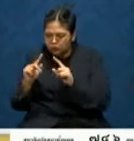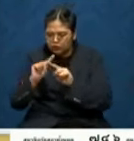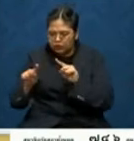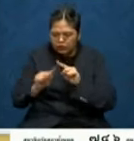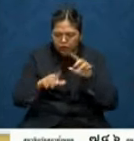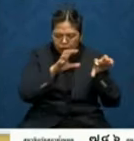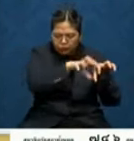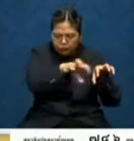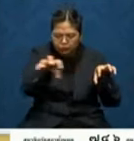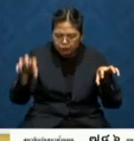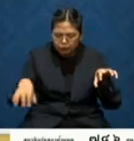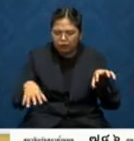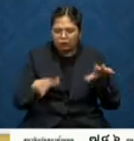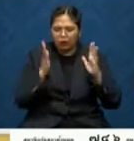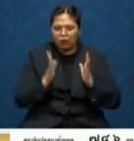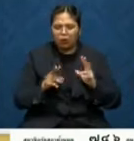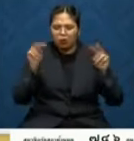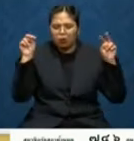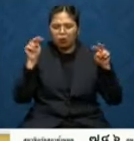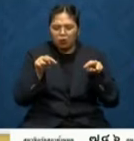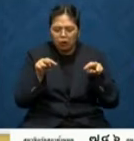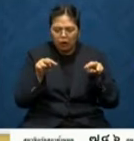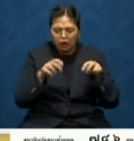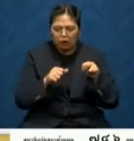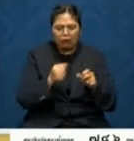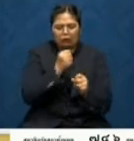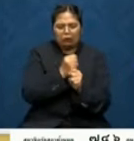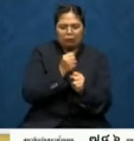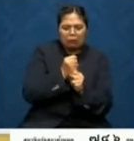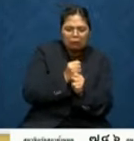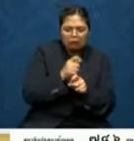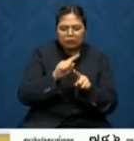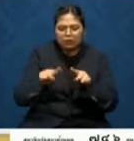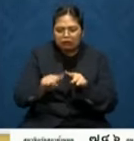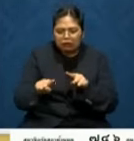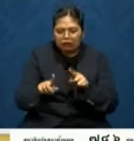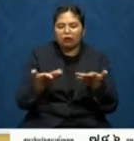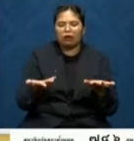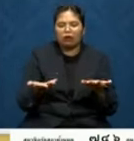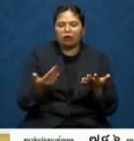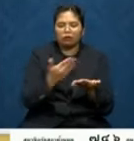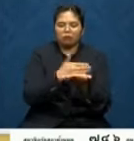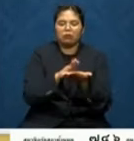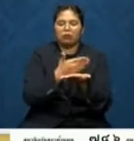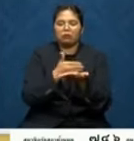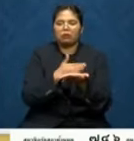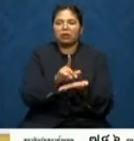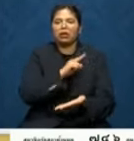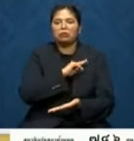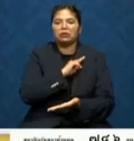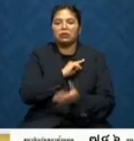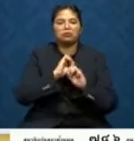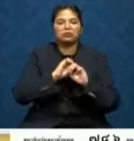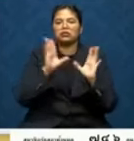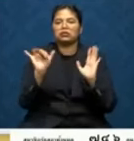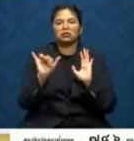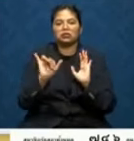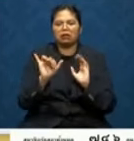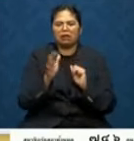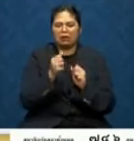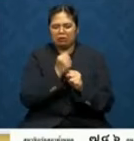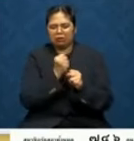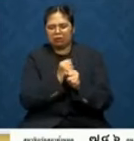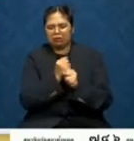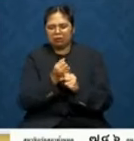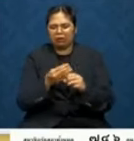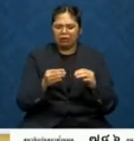เป็นทั้งผู้ปฏิบัติไม่มีการแบ่งแยกหน้าที่ที่ชัดเจนและยังมีหลายกระทรวงทำหน้าที่เหลื่อมกันไป